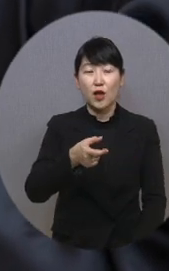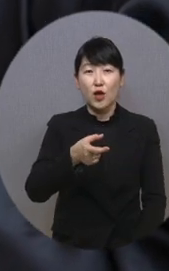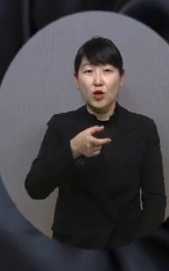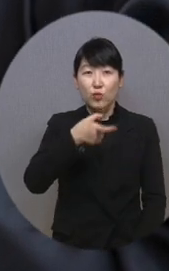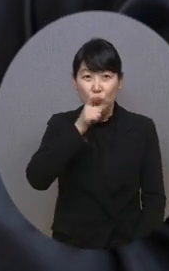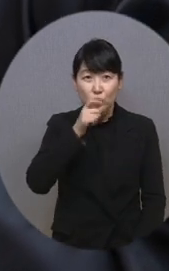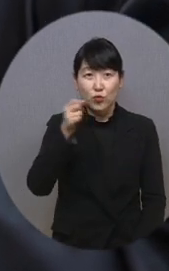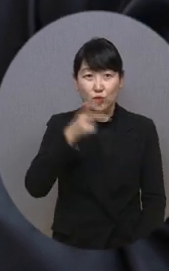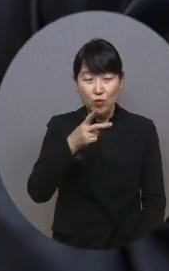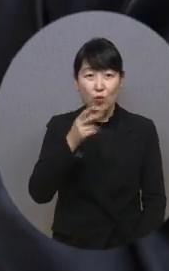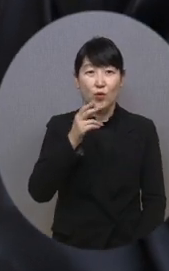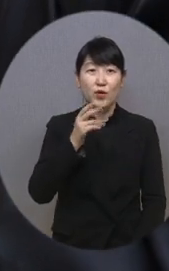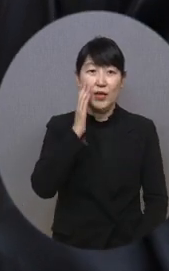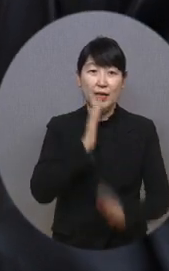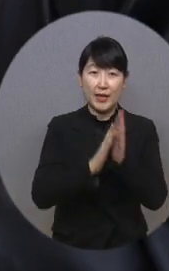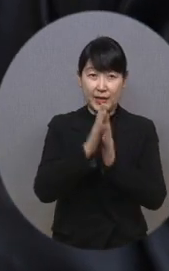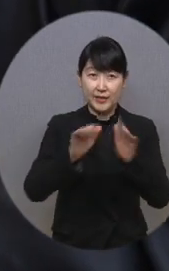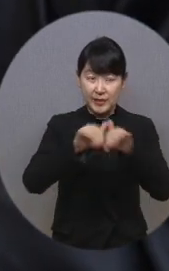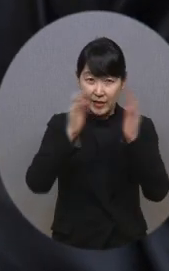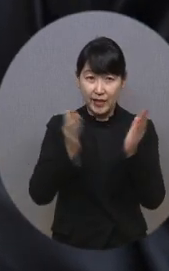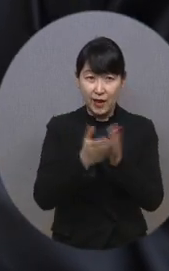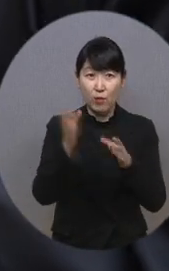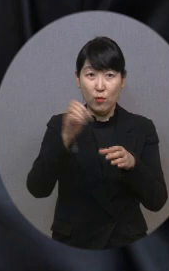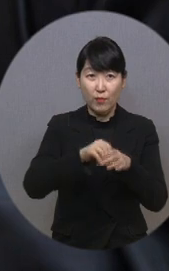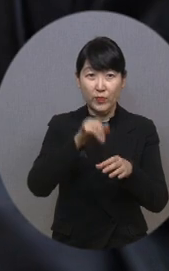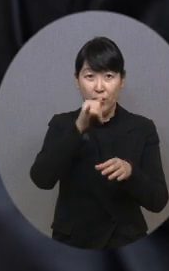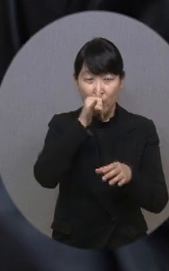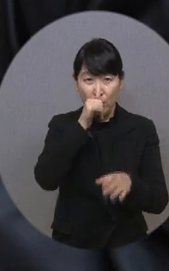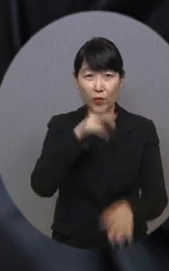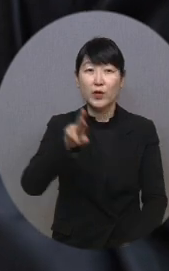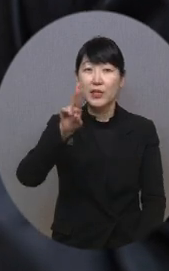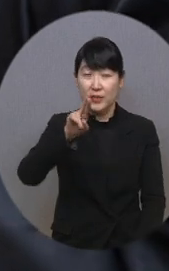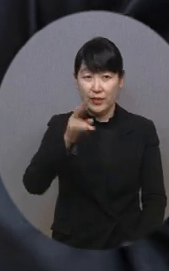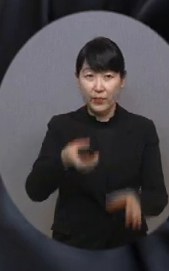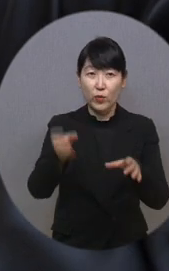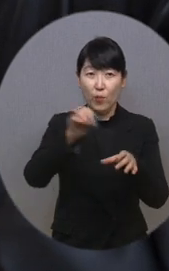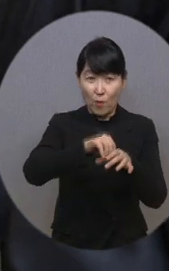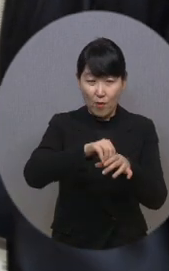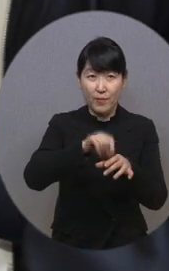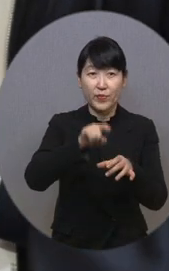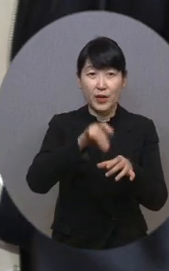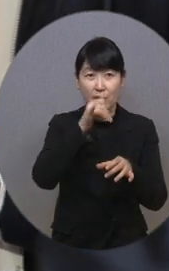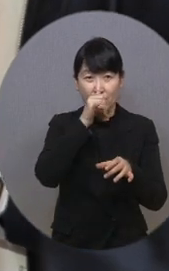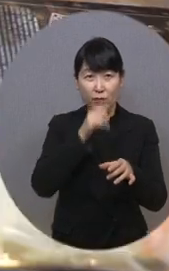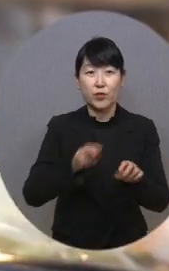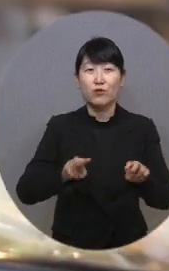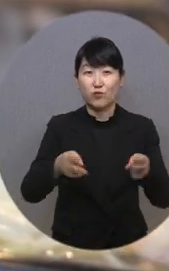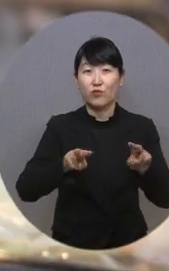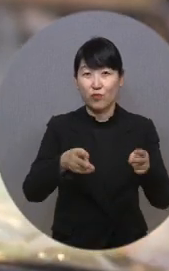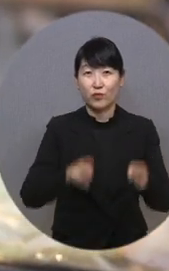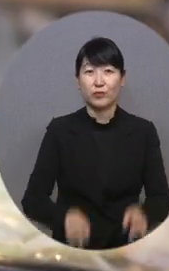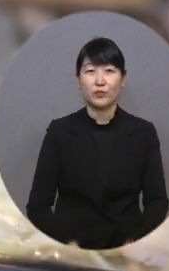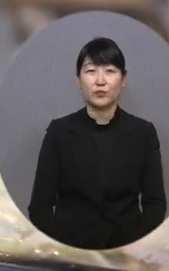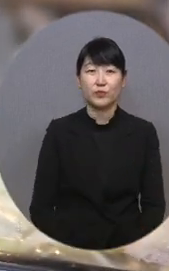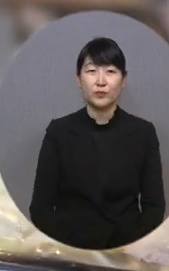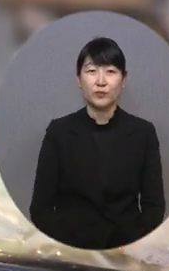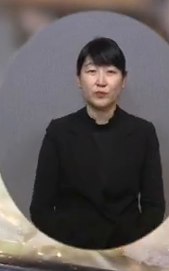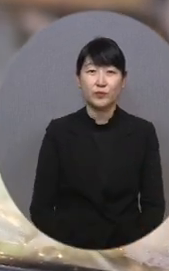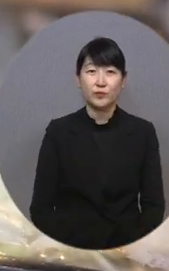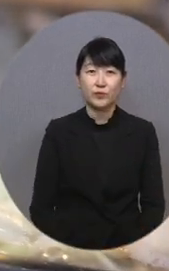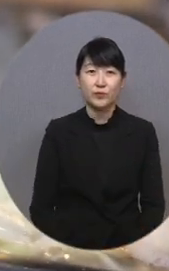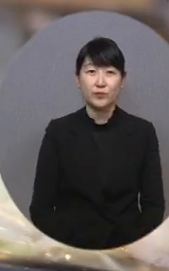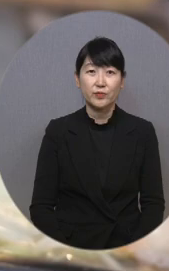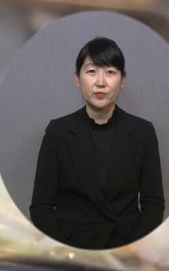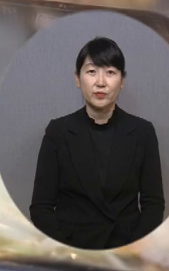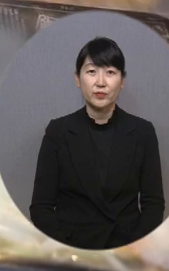게 다 들어있어요. 네. 그리고 또 인삼도 이제 고명으로 올려있어서 인삼 불고기를 해놨는데. 아이고. 이거,